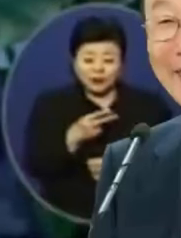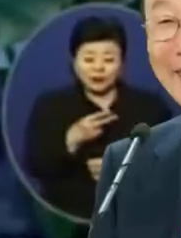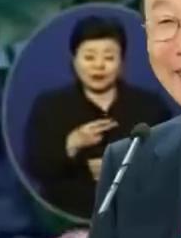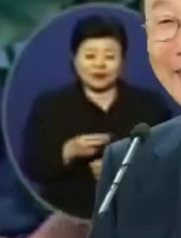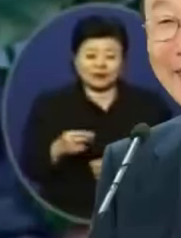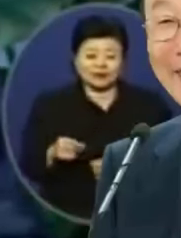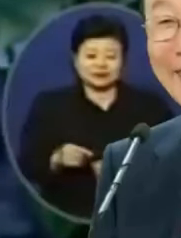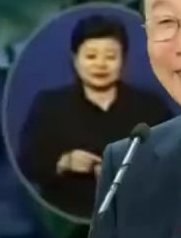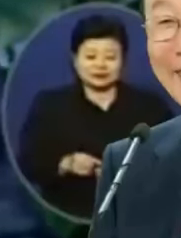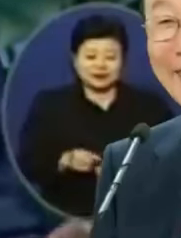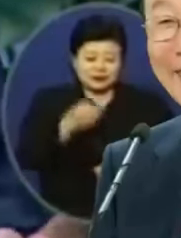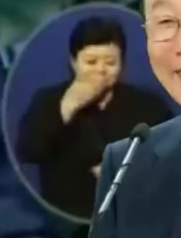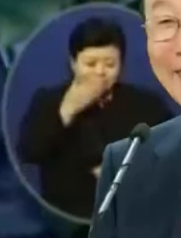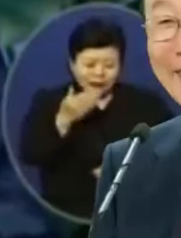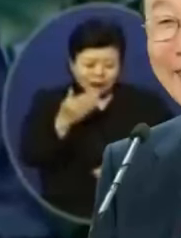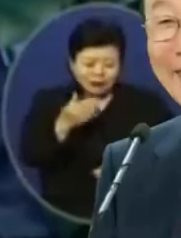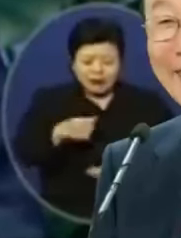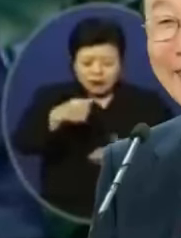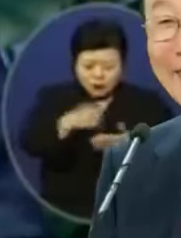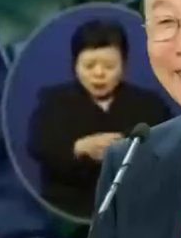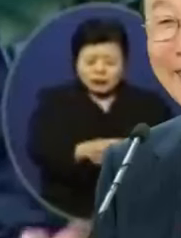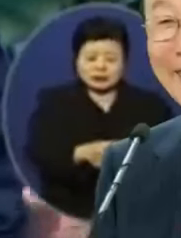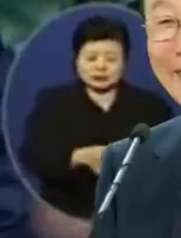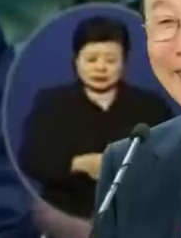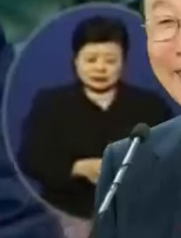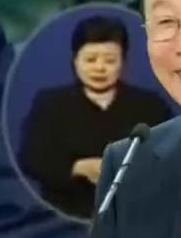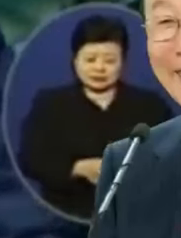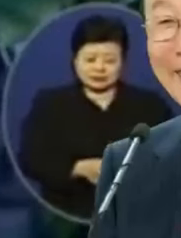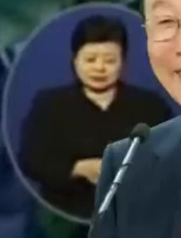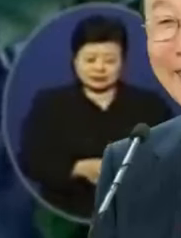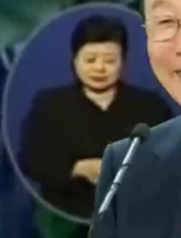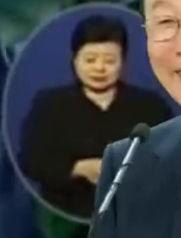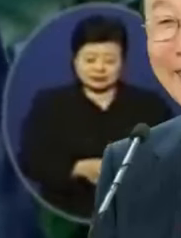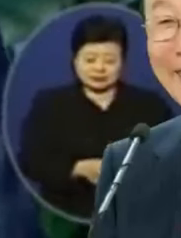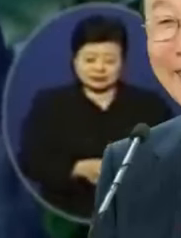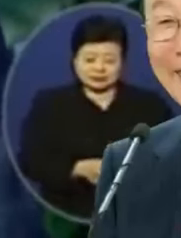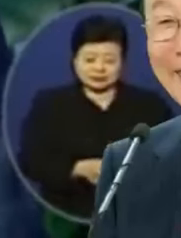그런 일을 할 수 있다는 용기를 가지고 여러분이